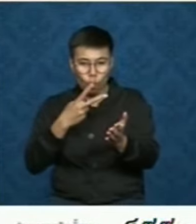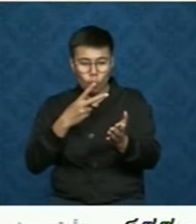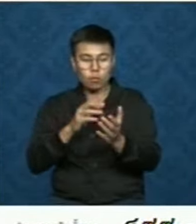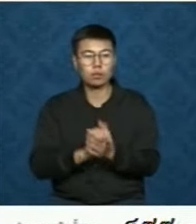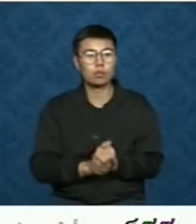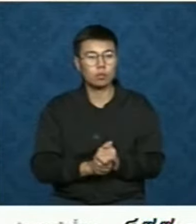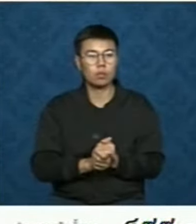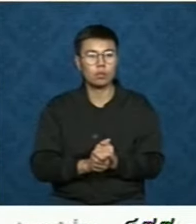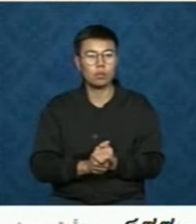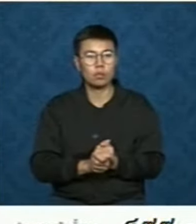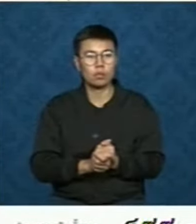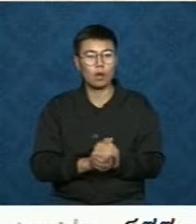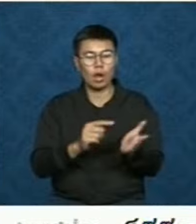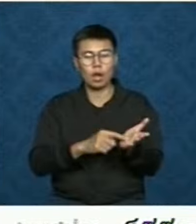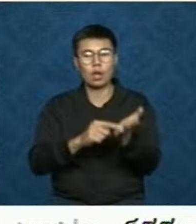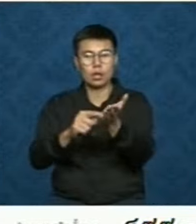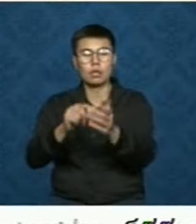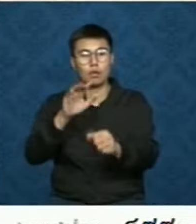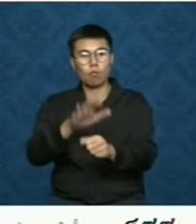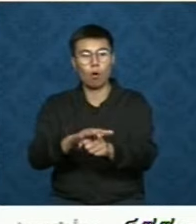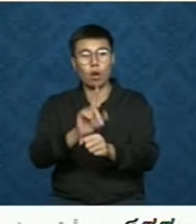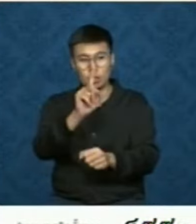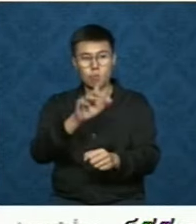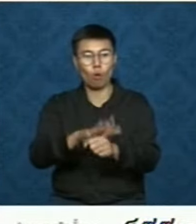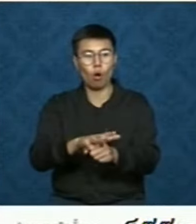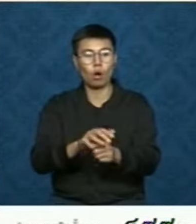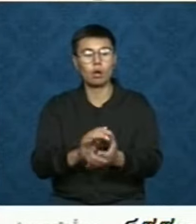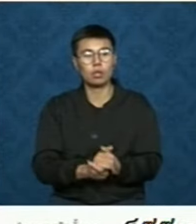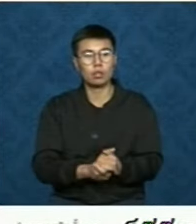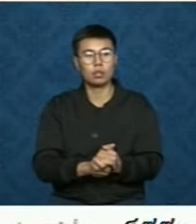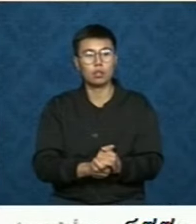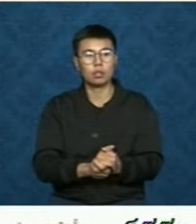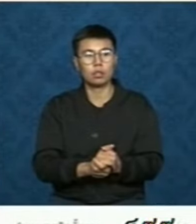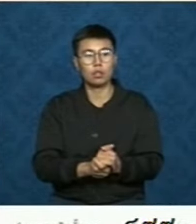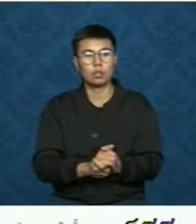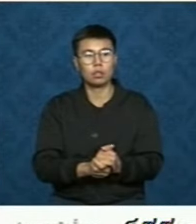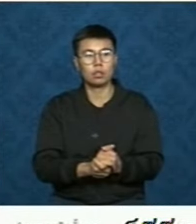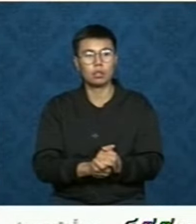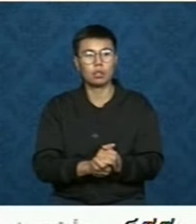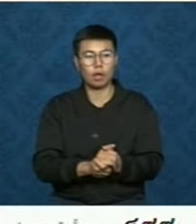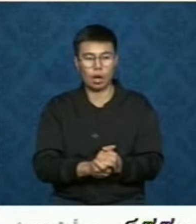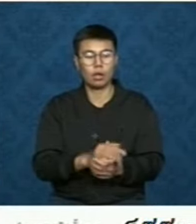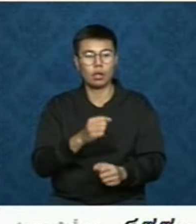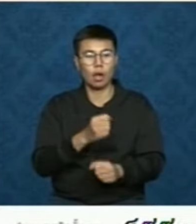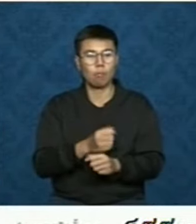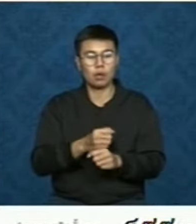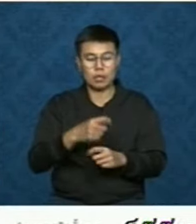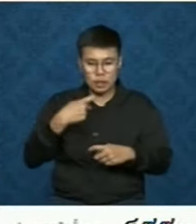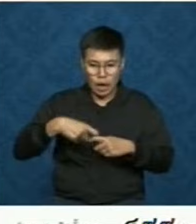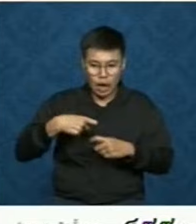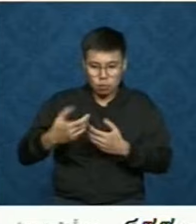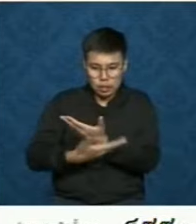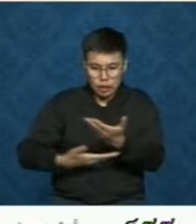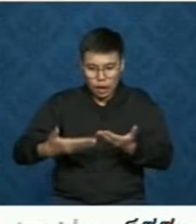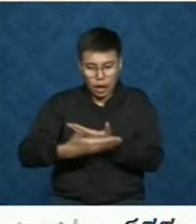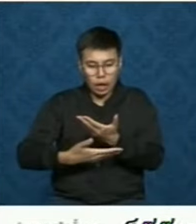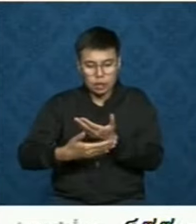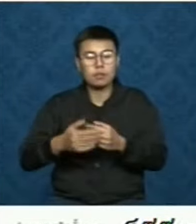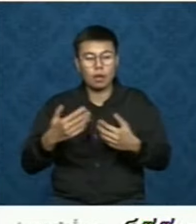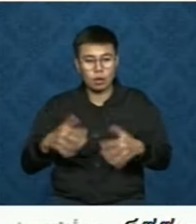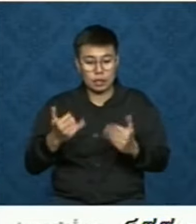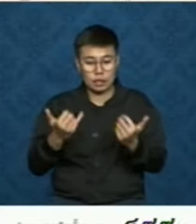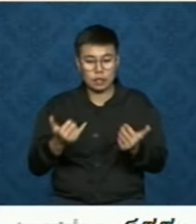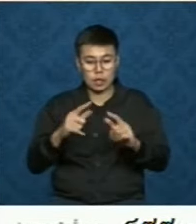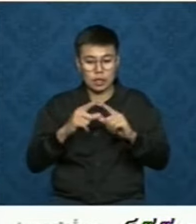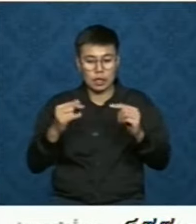มันจะเอ่อไม่ไม่สะดวกในการจัพิจารณานะเพราะฉะนั้นเรื่องนี้ก็รับ